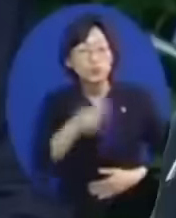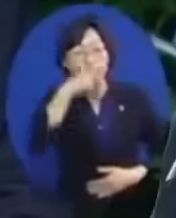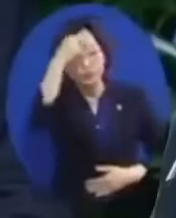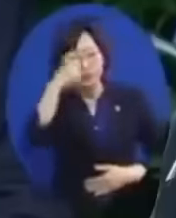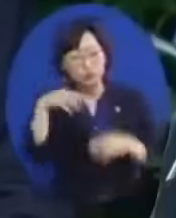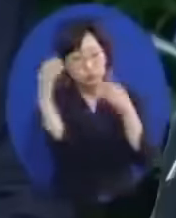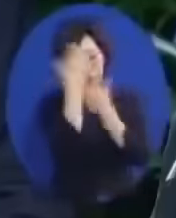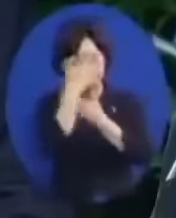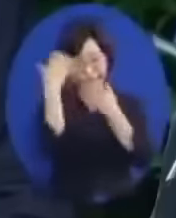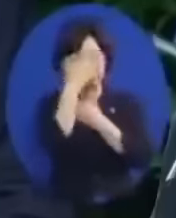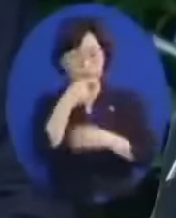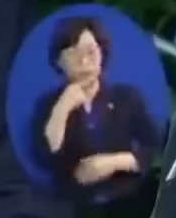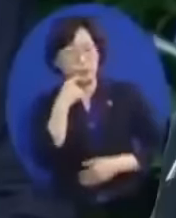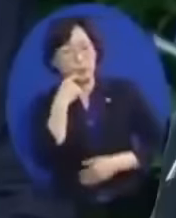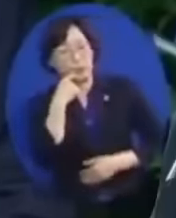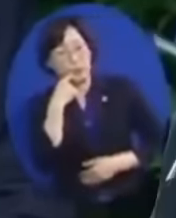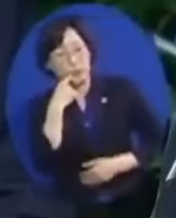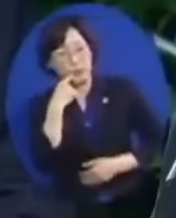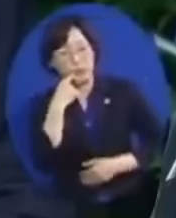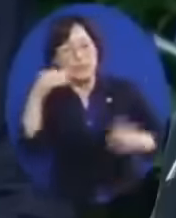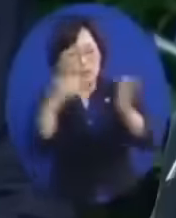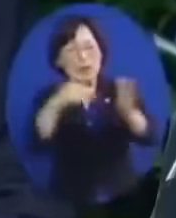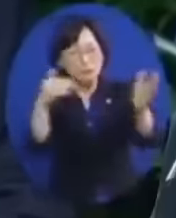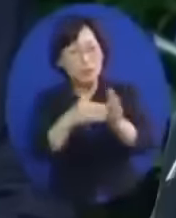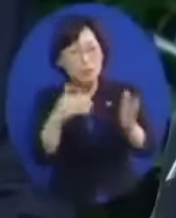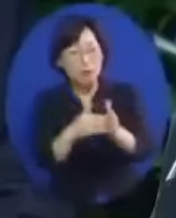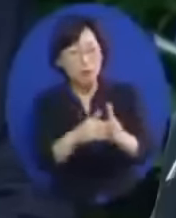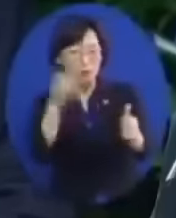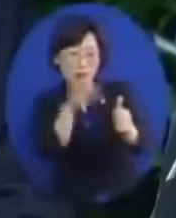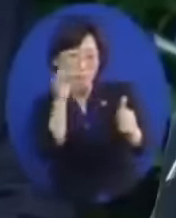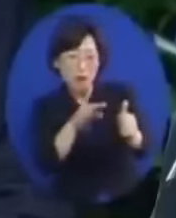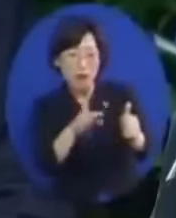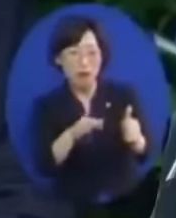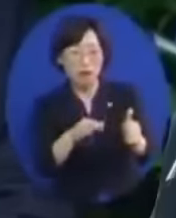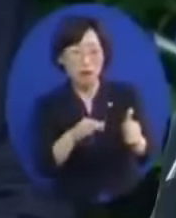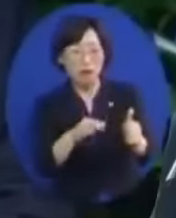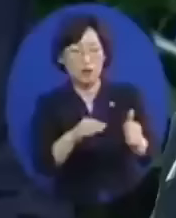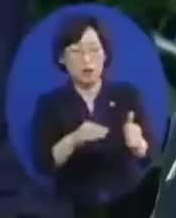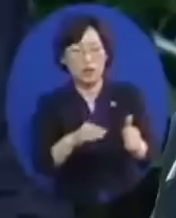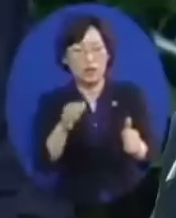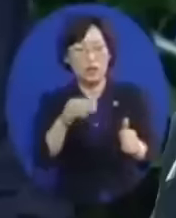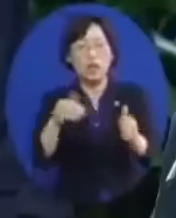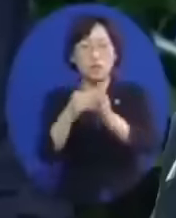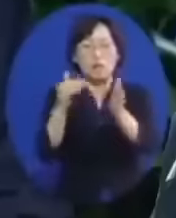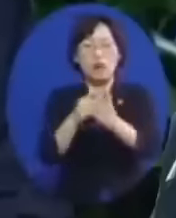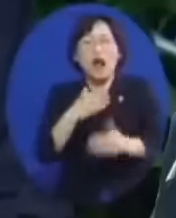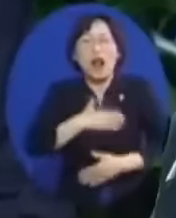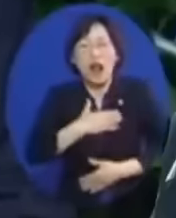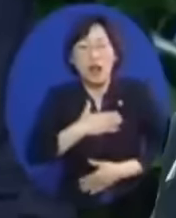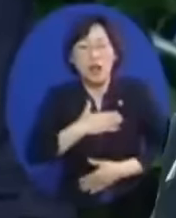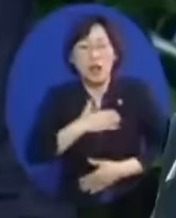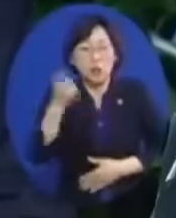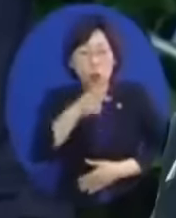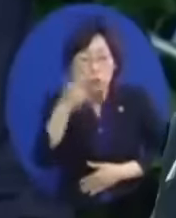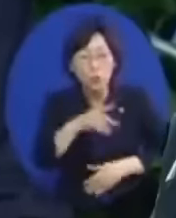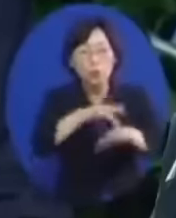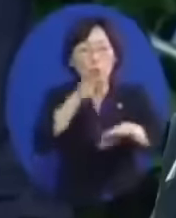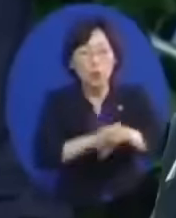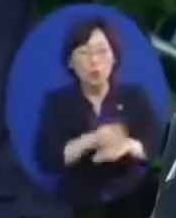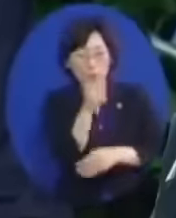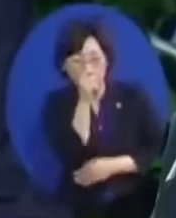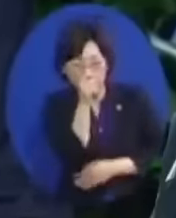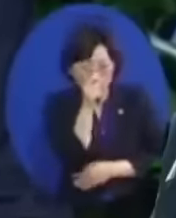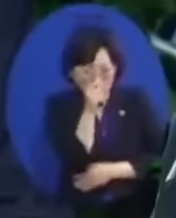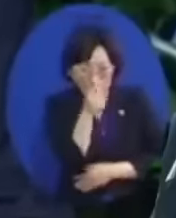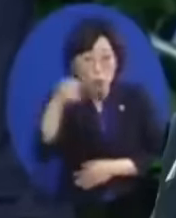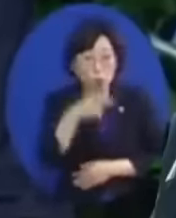보고 알코올 그만 마시라 하면 그만 마시 안 마시겠다고 말 안 한 사람 없습니다. 그래도 늘 마셔요. 도박꾼도 늘 안 한다 안 한다 하면서